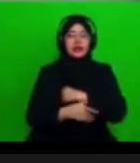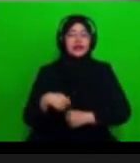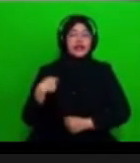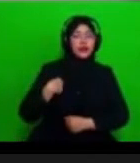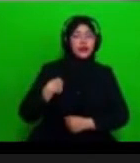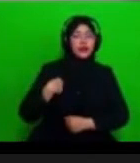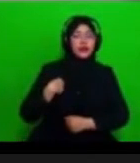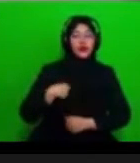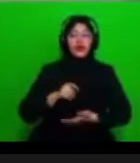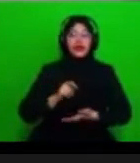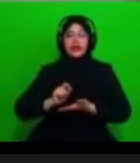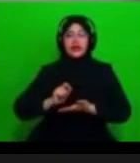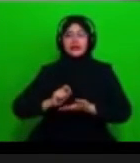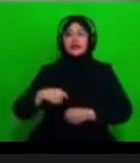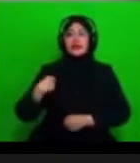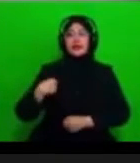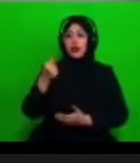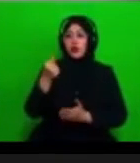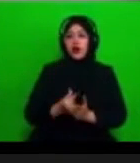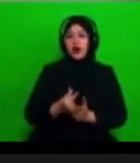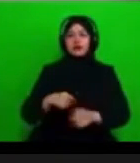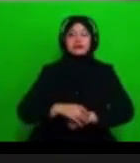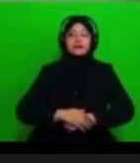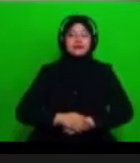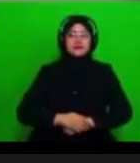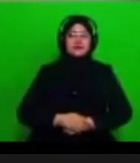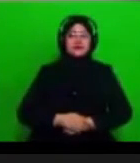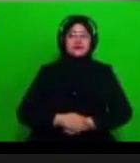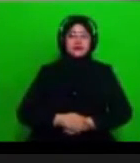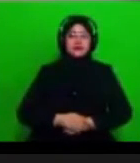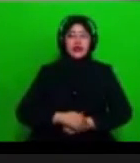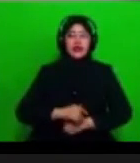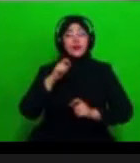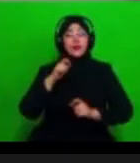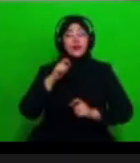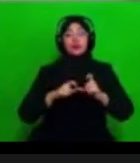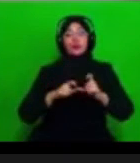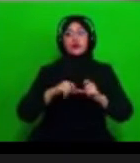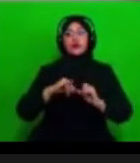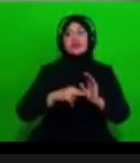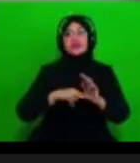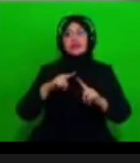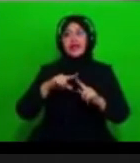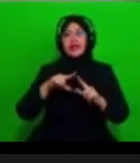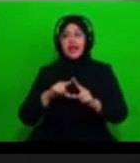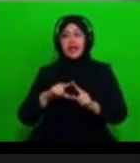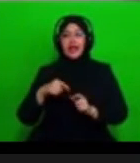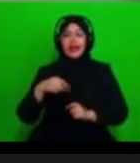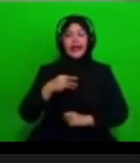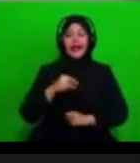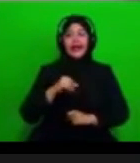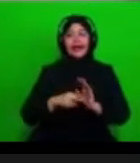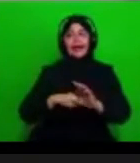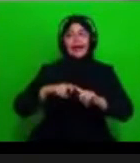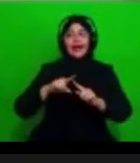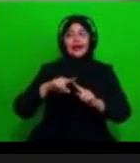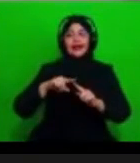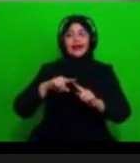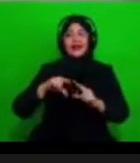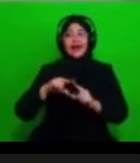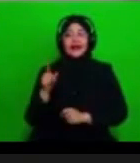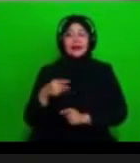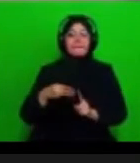Suhasil, penasihat Kemenkyu, Ibu Liana Karlutewu, kemudian Ibu Sinta Pahala dan Ibu Erin Kartika